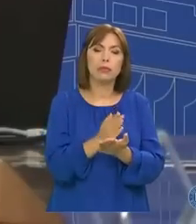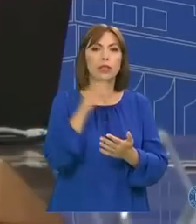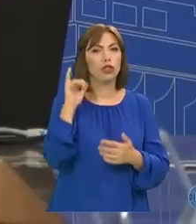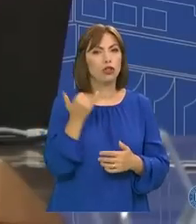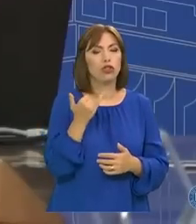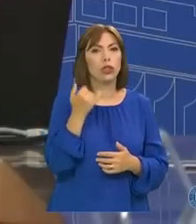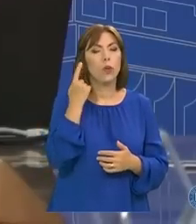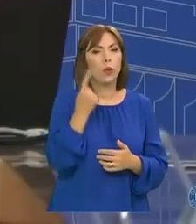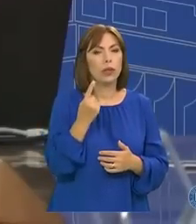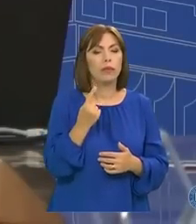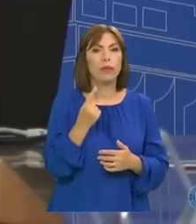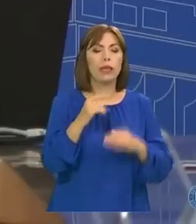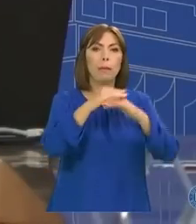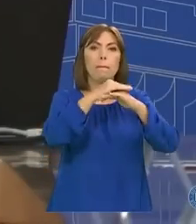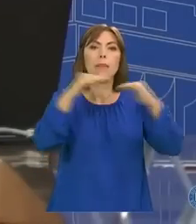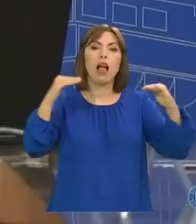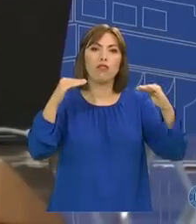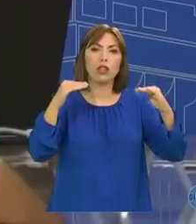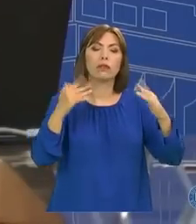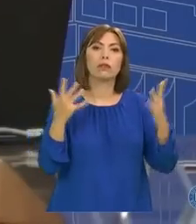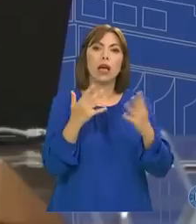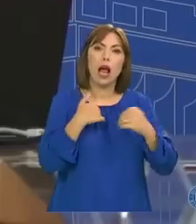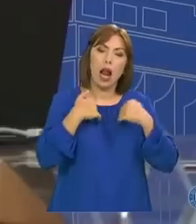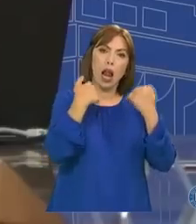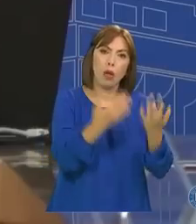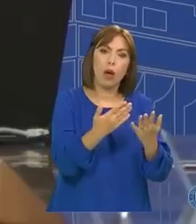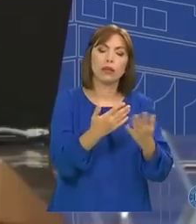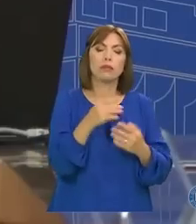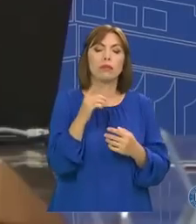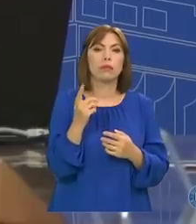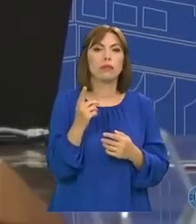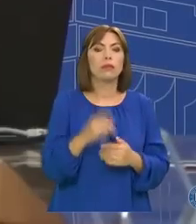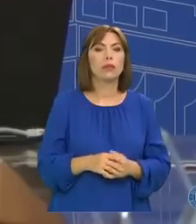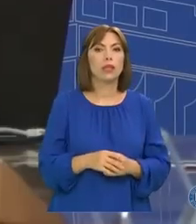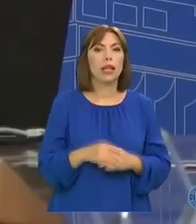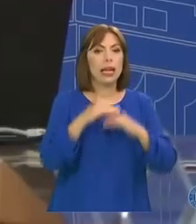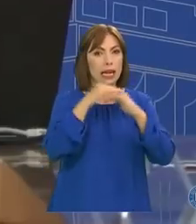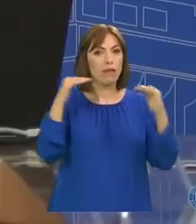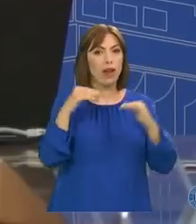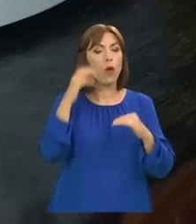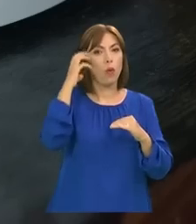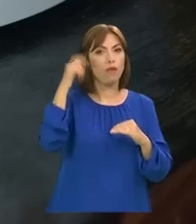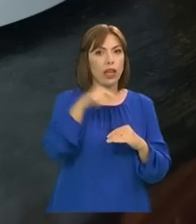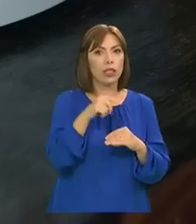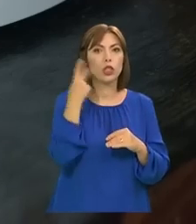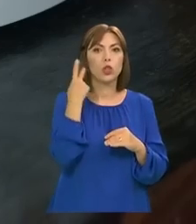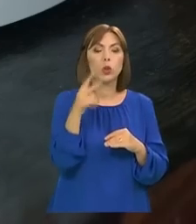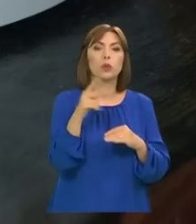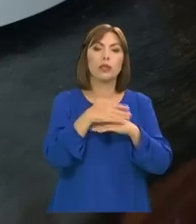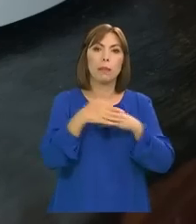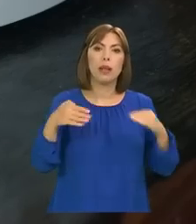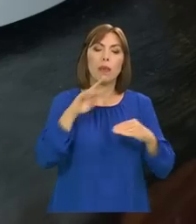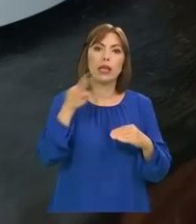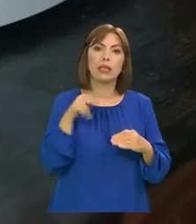un plafon alocat de la nivelul guvernului de 200 de milioane de